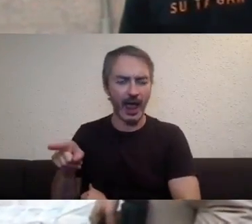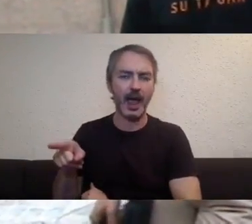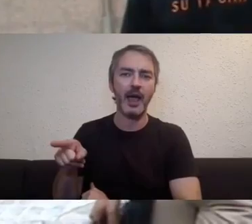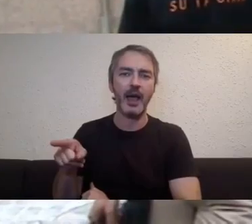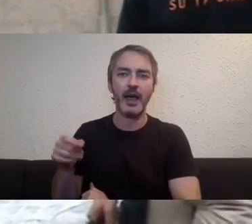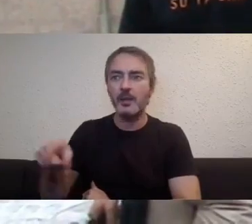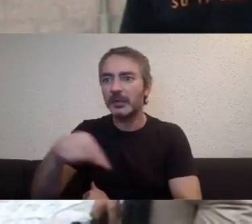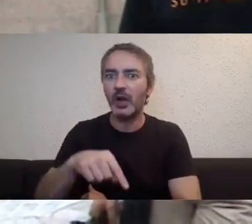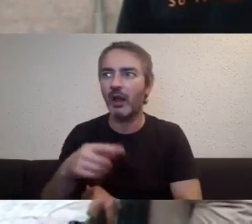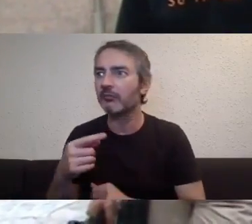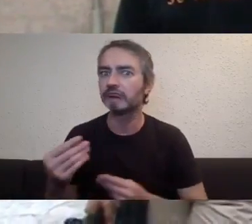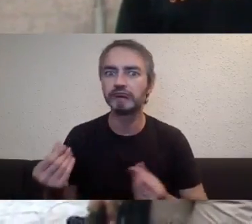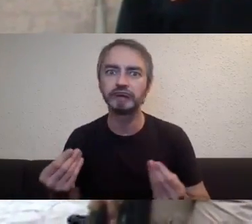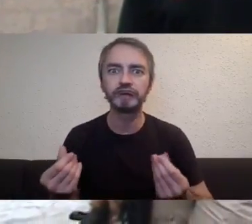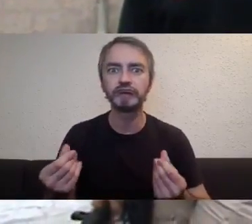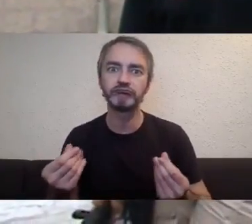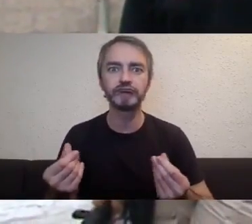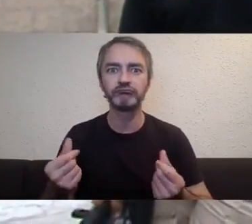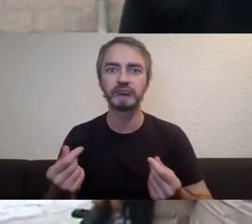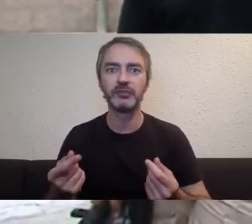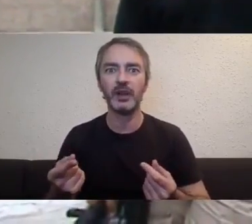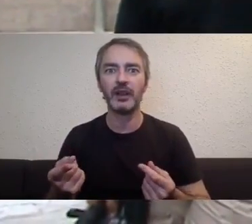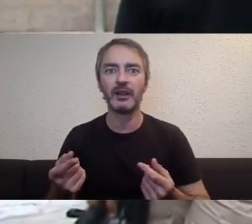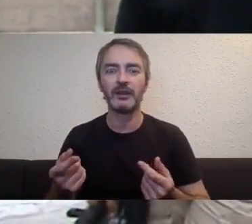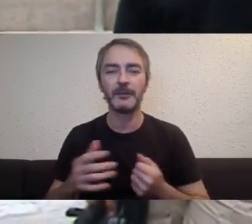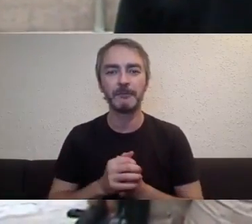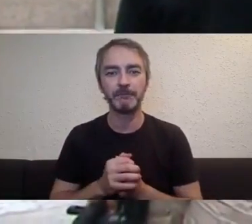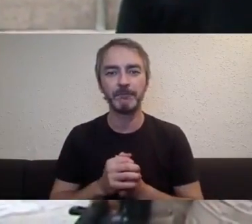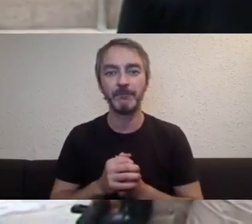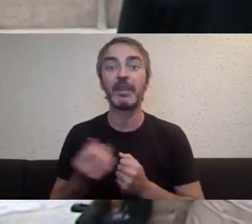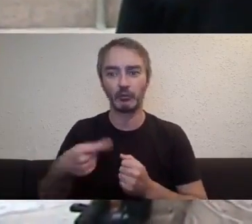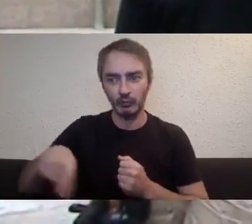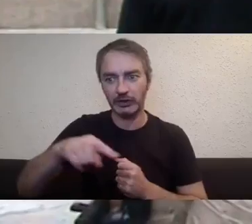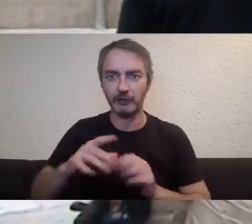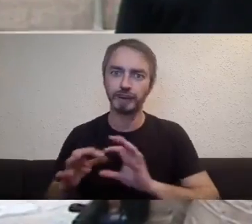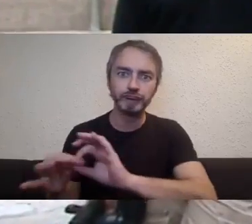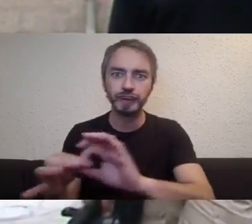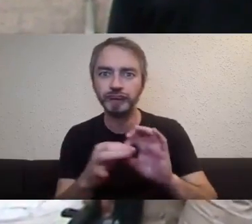i a partir d'aquest moment és quan tota la sèrie d'aquesta gent, quan